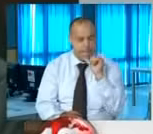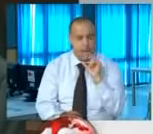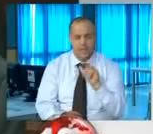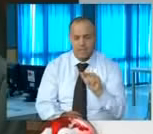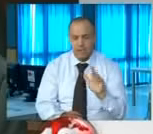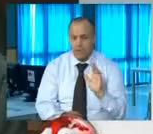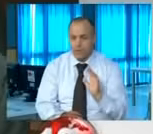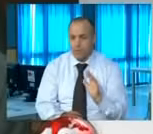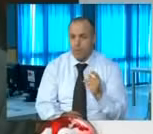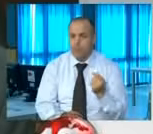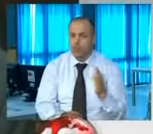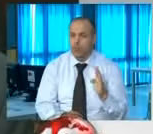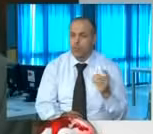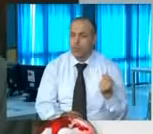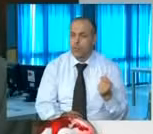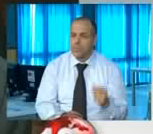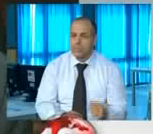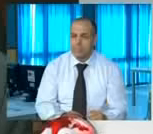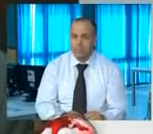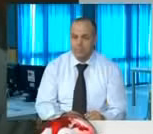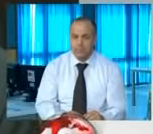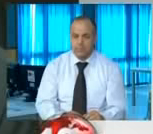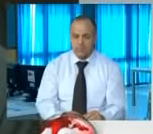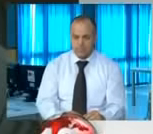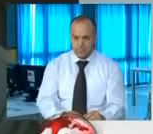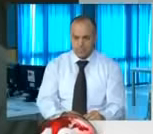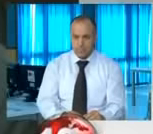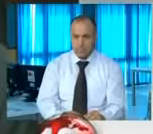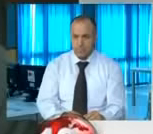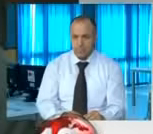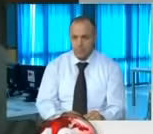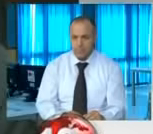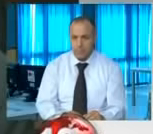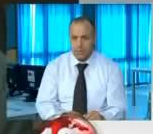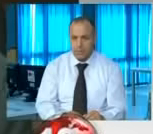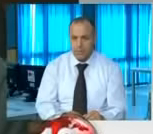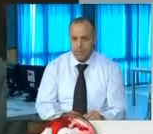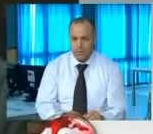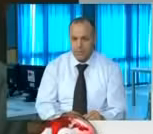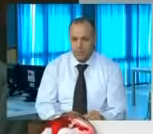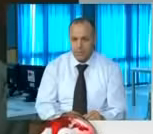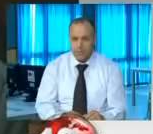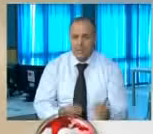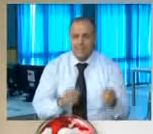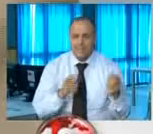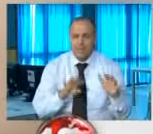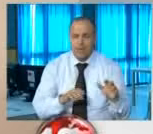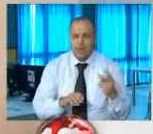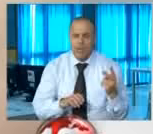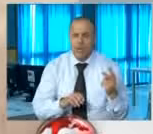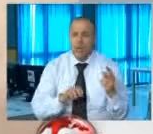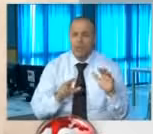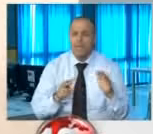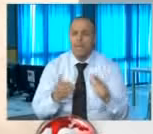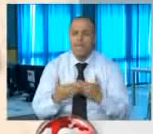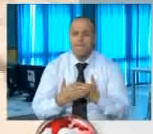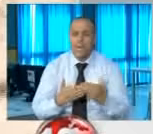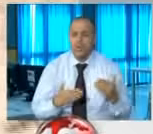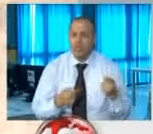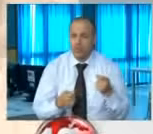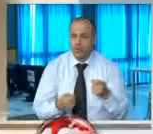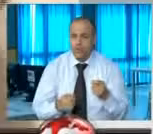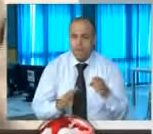تويك. ميزانيه نتاعهم في حدود 982 مليون. مشاريع تنمويه